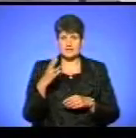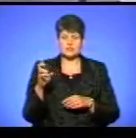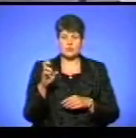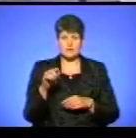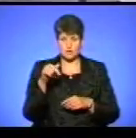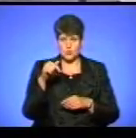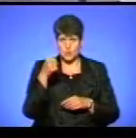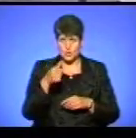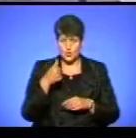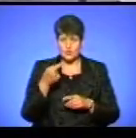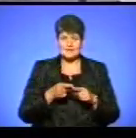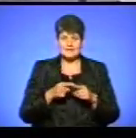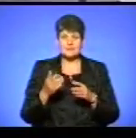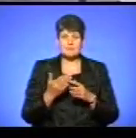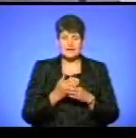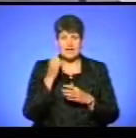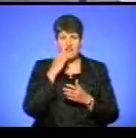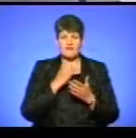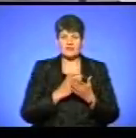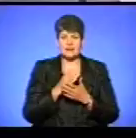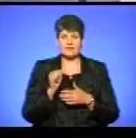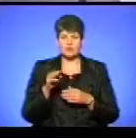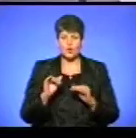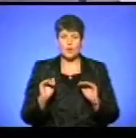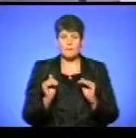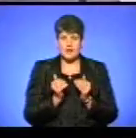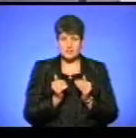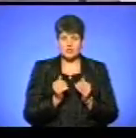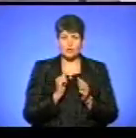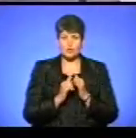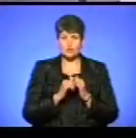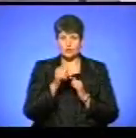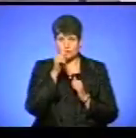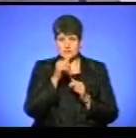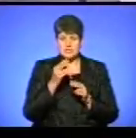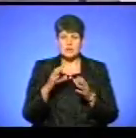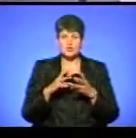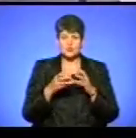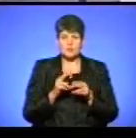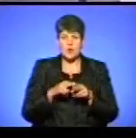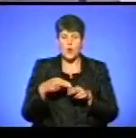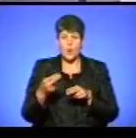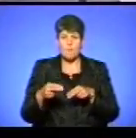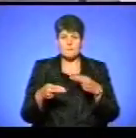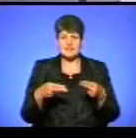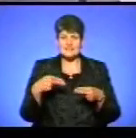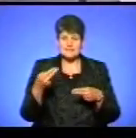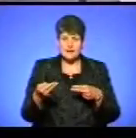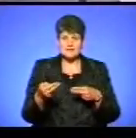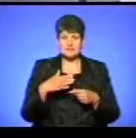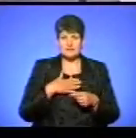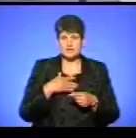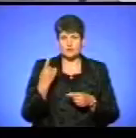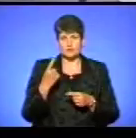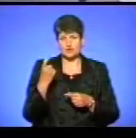березня цього року такі пільги для ветеранів АТО обмежені. Натомість щомісячна сума компенсації за їхній проїзд у нашій області